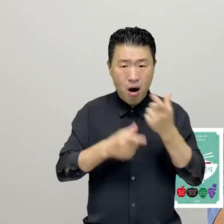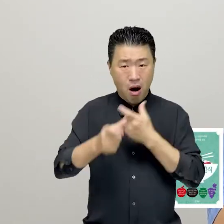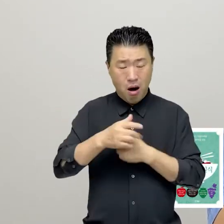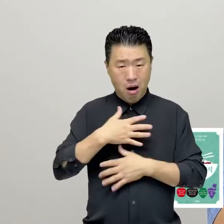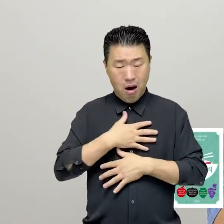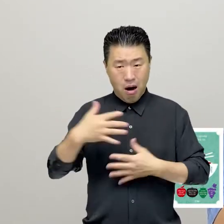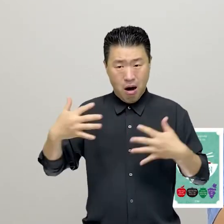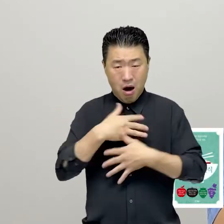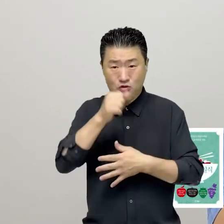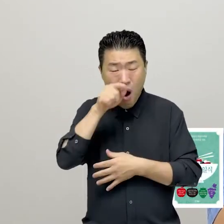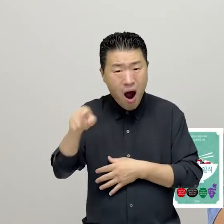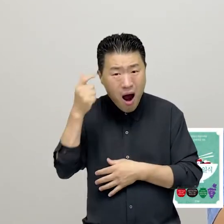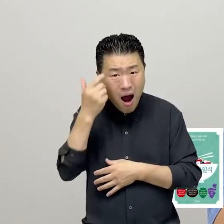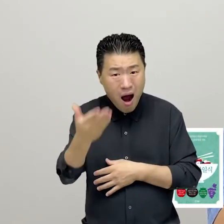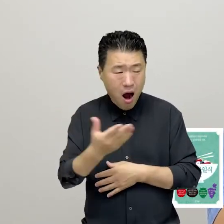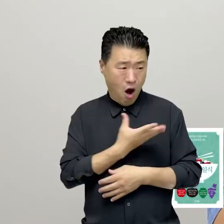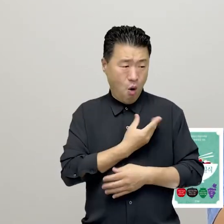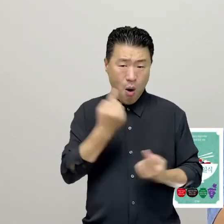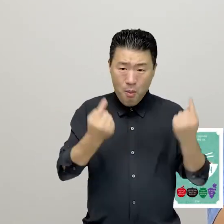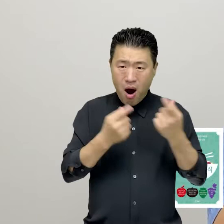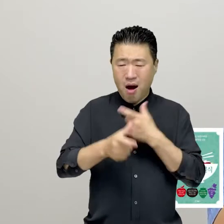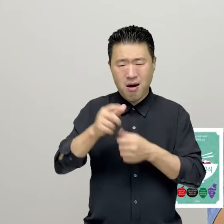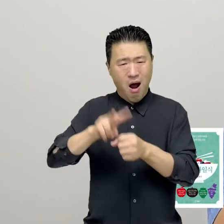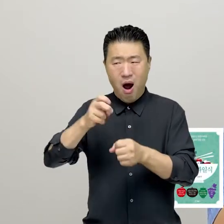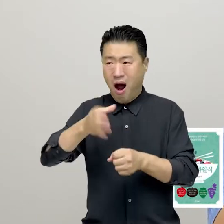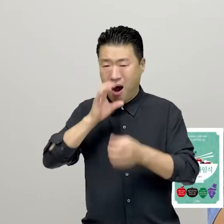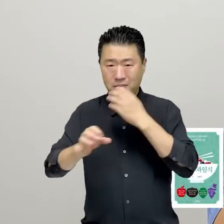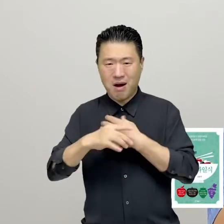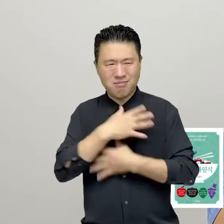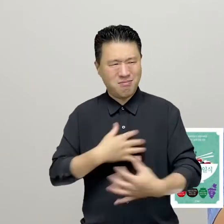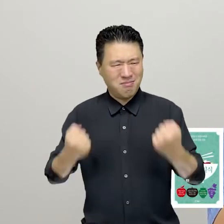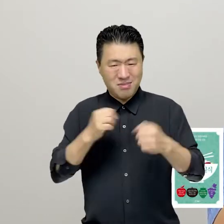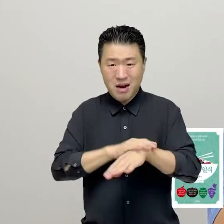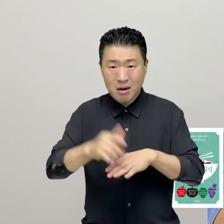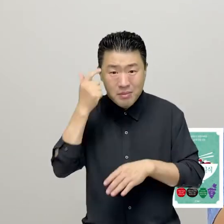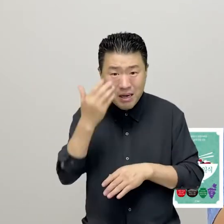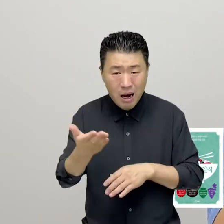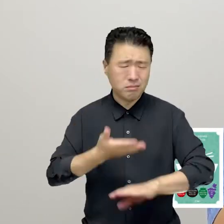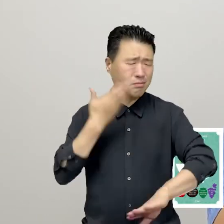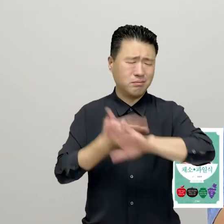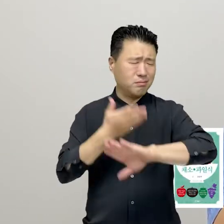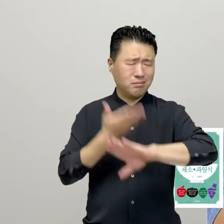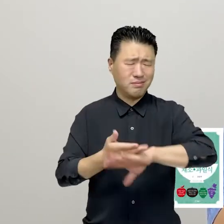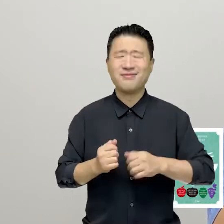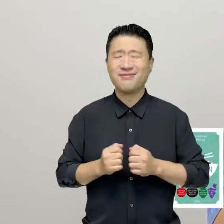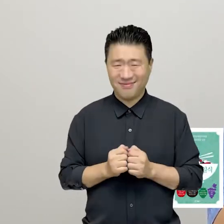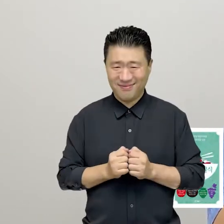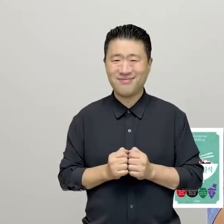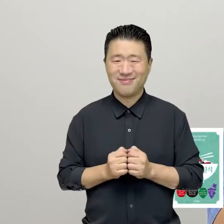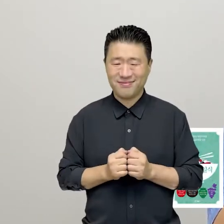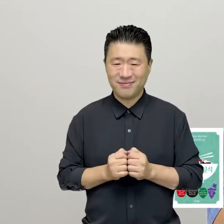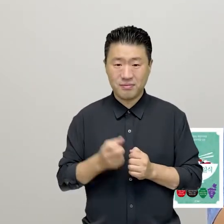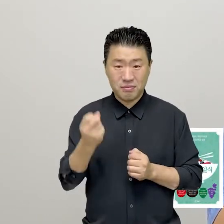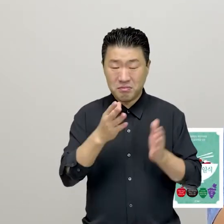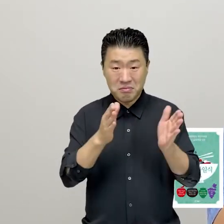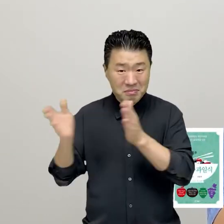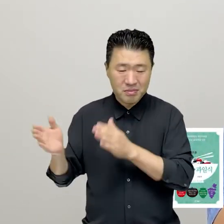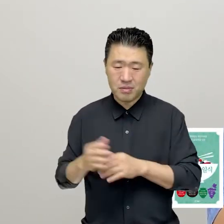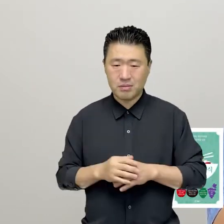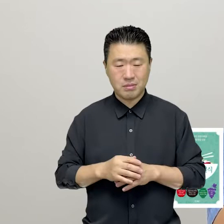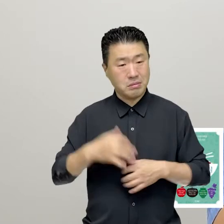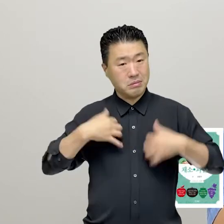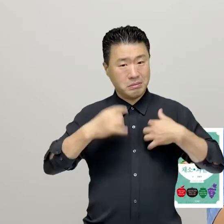우유보다 몸에 좋은 걸까요? 콜라를 우유 대신 먹으면 몸은 건강해질까요? 절대 그렇지 않습니다. 또한